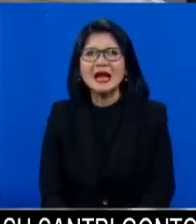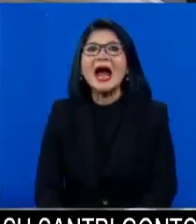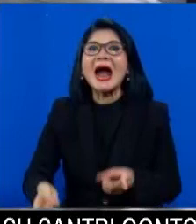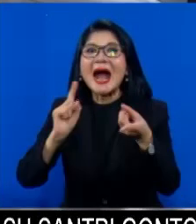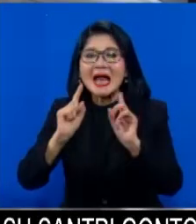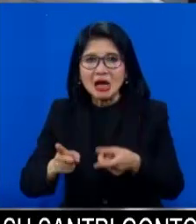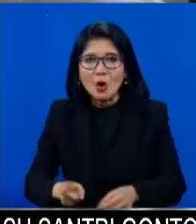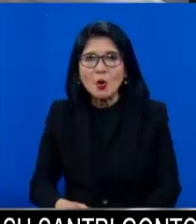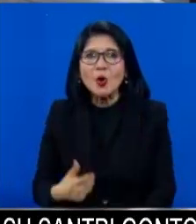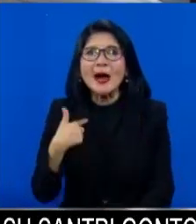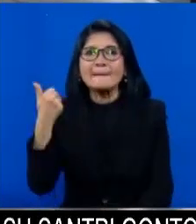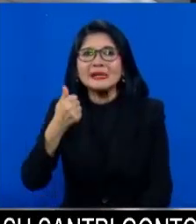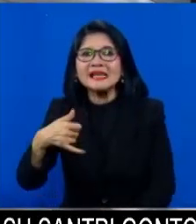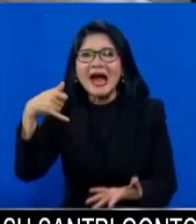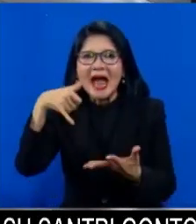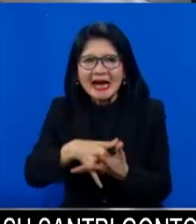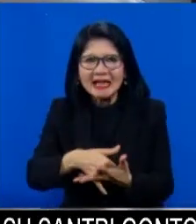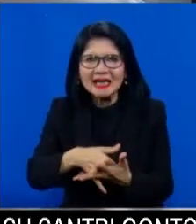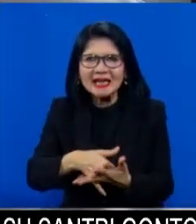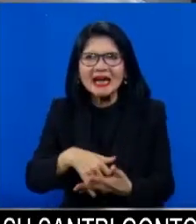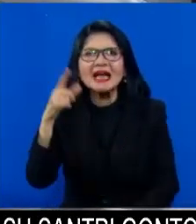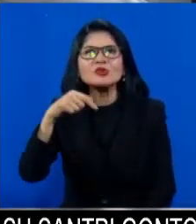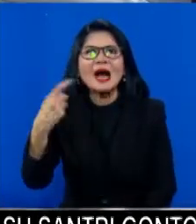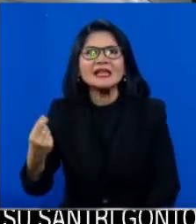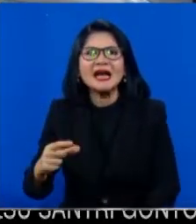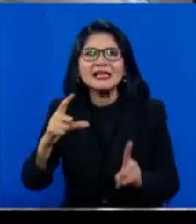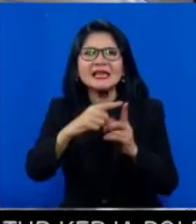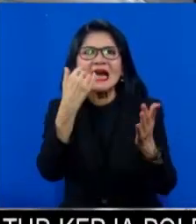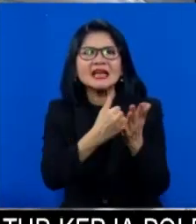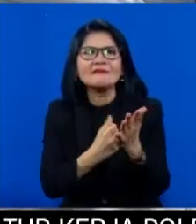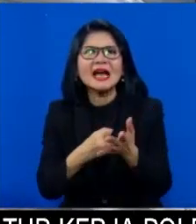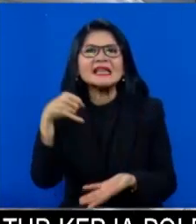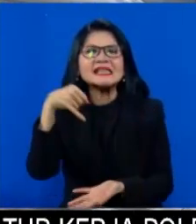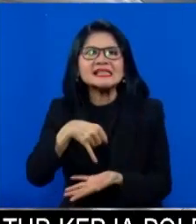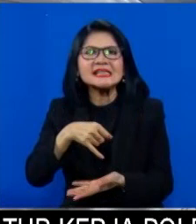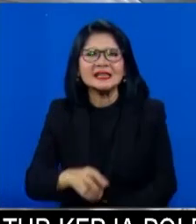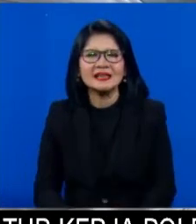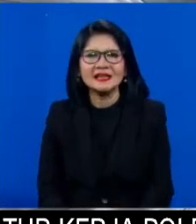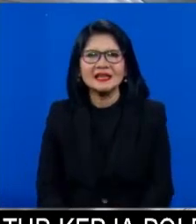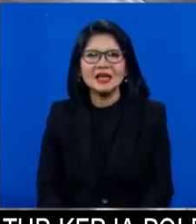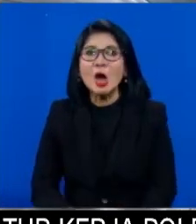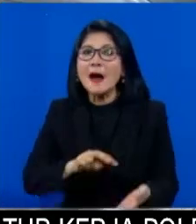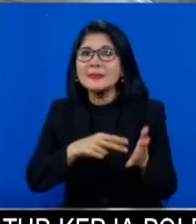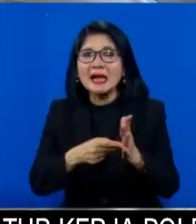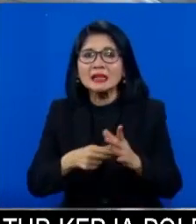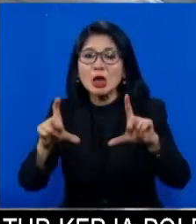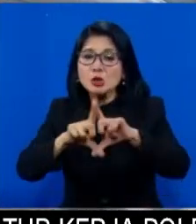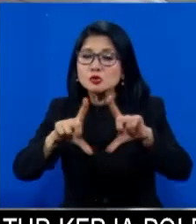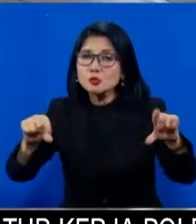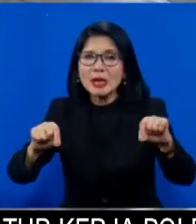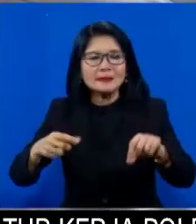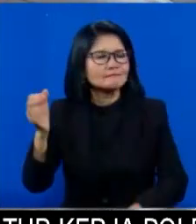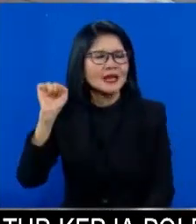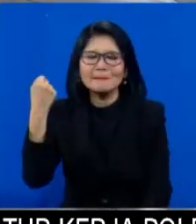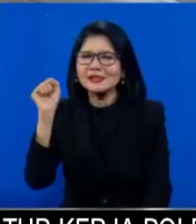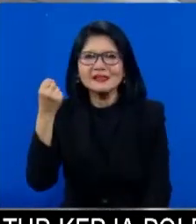kalaupun itu bisa masuk, itu paling masuk yang bisa di daftar isi aja. Artinya surat-surat, isi surat itu tidak akan... Saya yakin nggak?